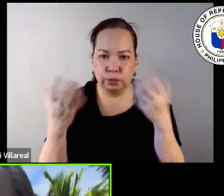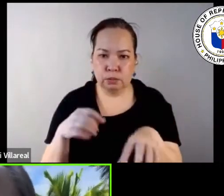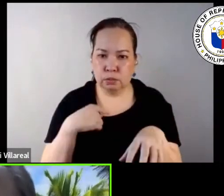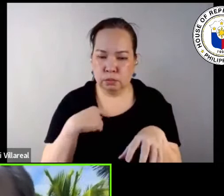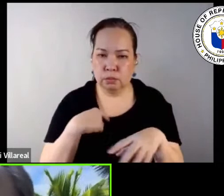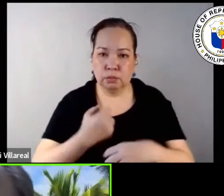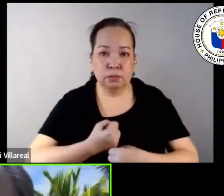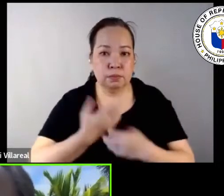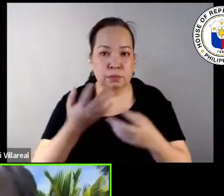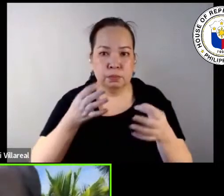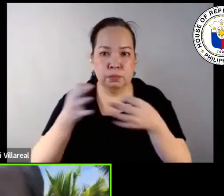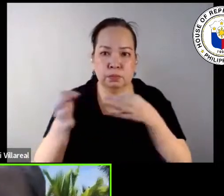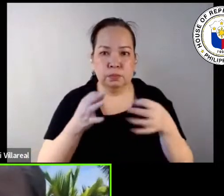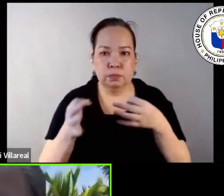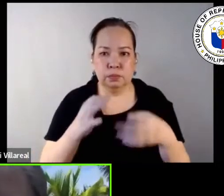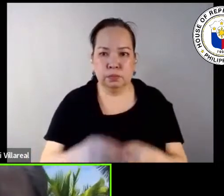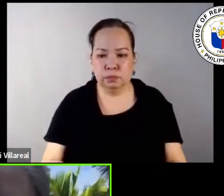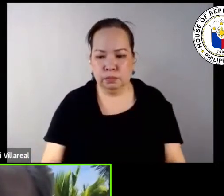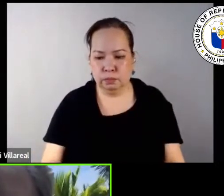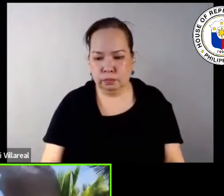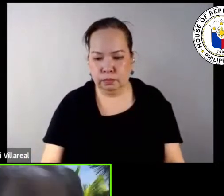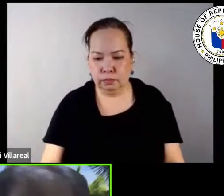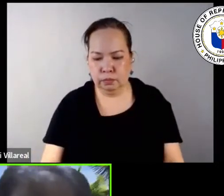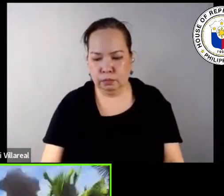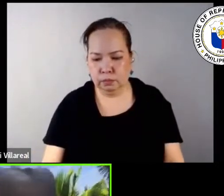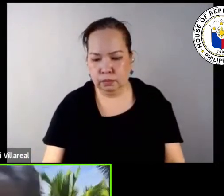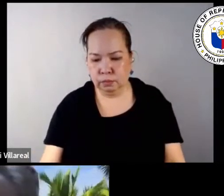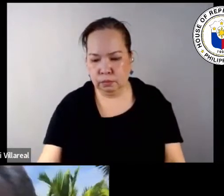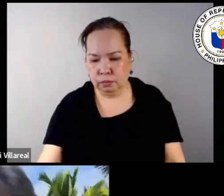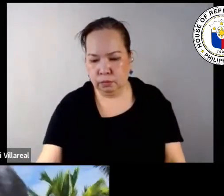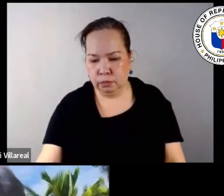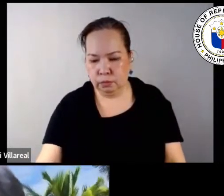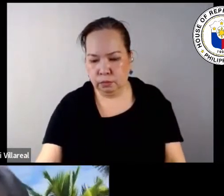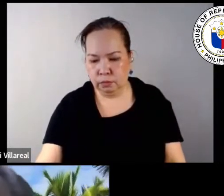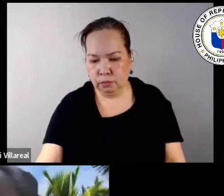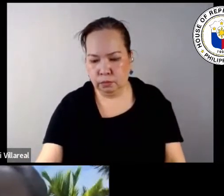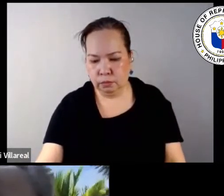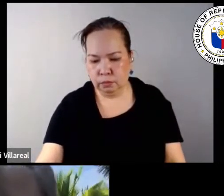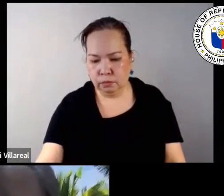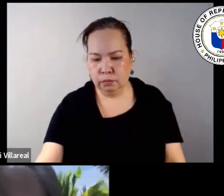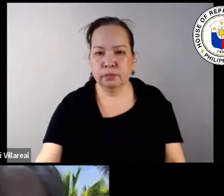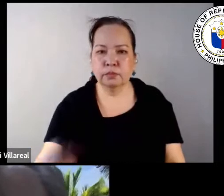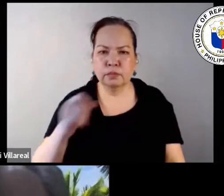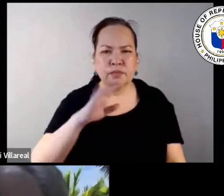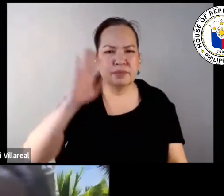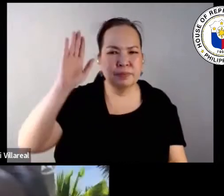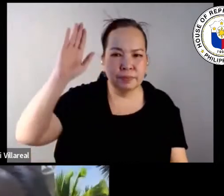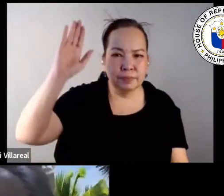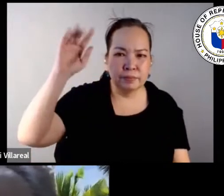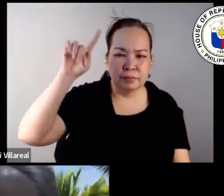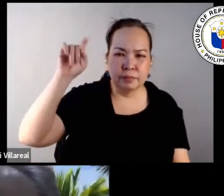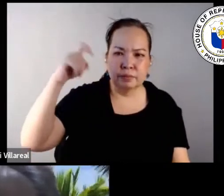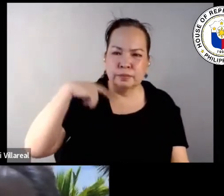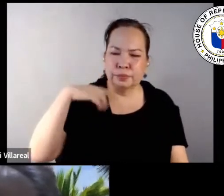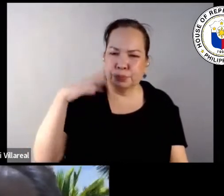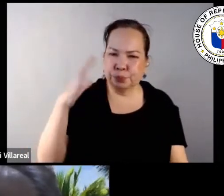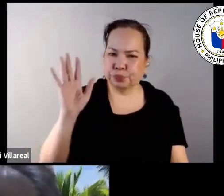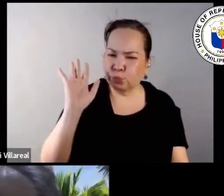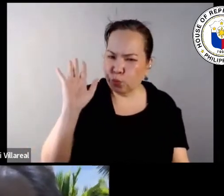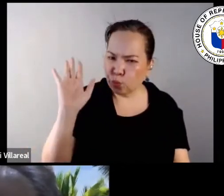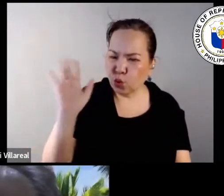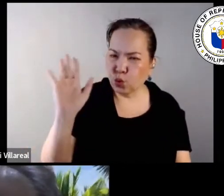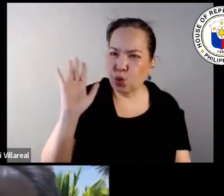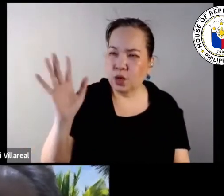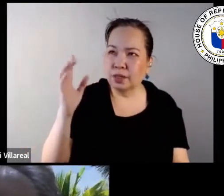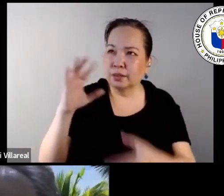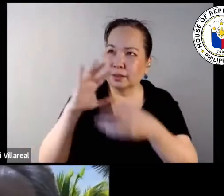maipaliwanag ang mga bagay na ito. Dr. Nolasco, we will confirm yung basis sinasabi po ninyo,